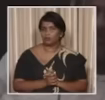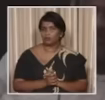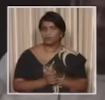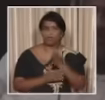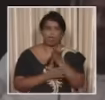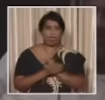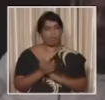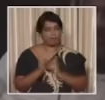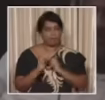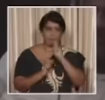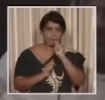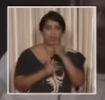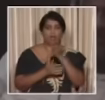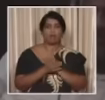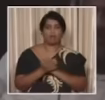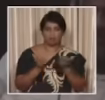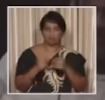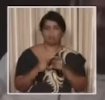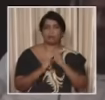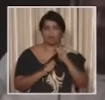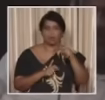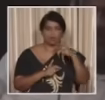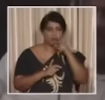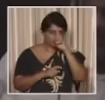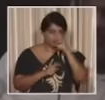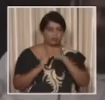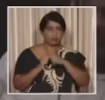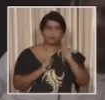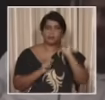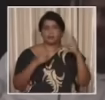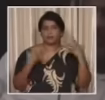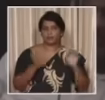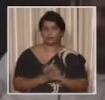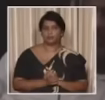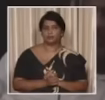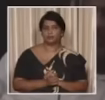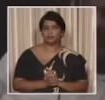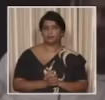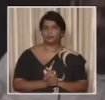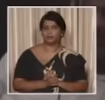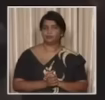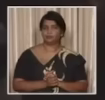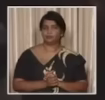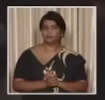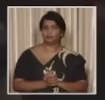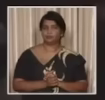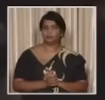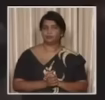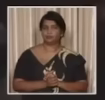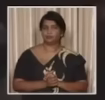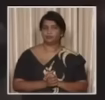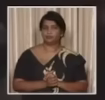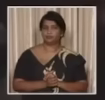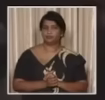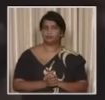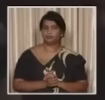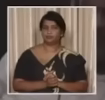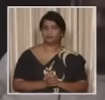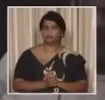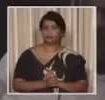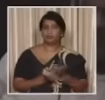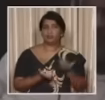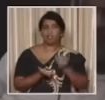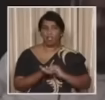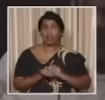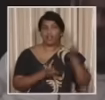kebala tino, itu tiket kebawa gini ya, no, koma tilang sate dekat tulang kebala apa sangkarai. Oh, makanya AI itu guru guru kianne. AI, nawa itu paper marking